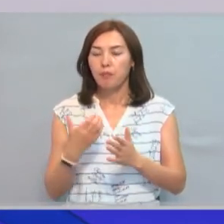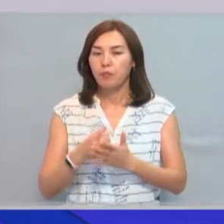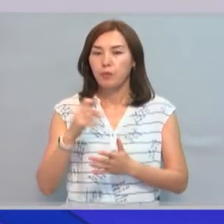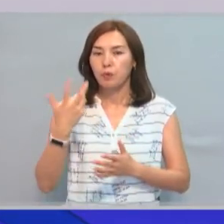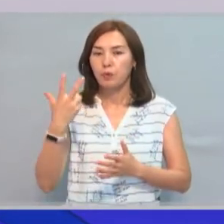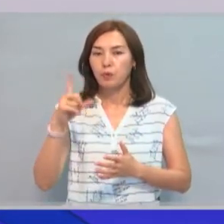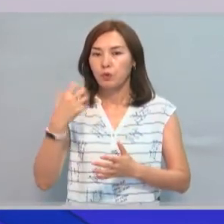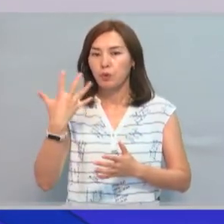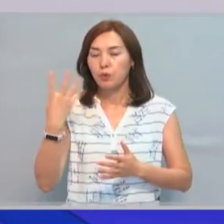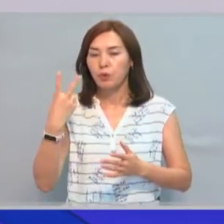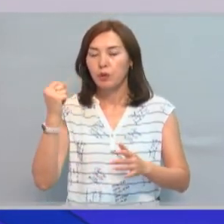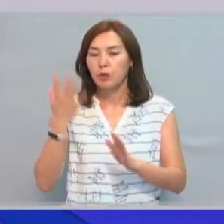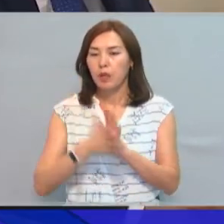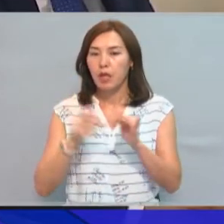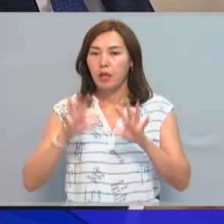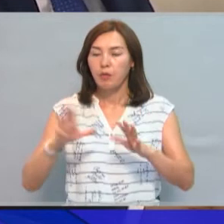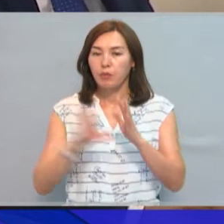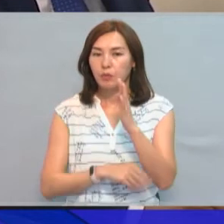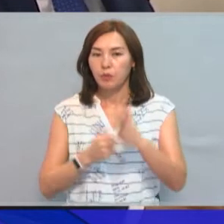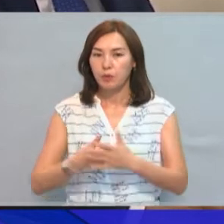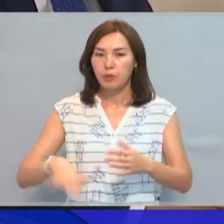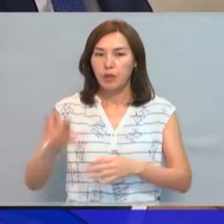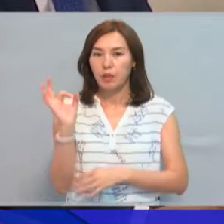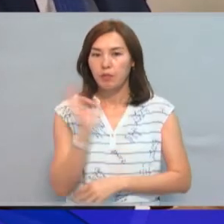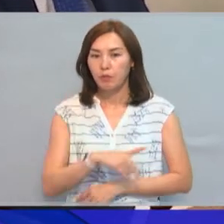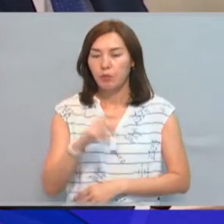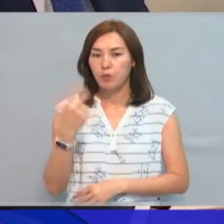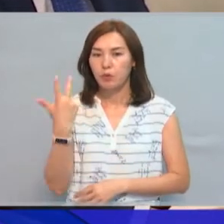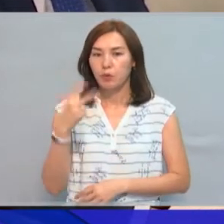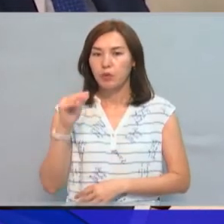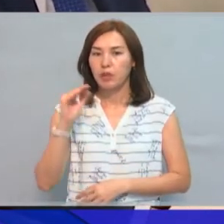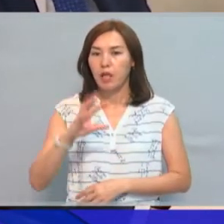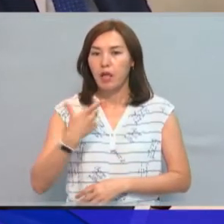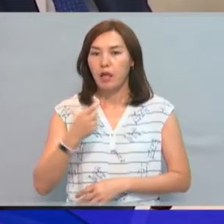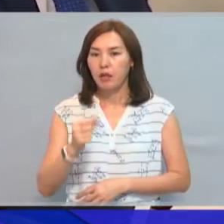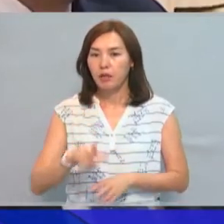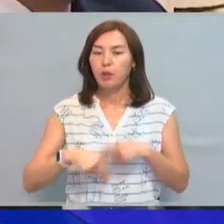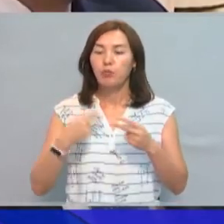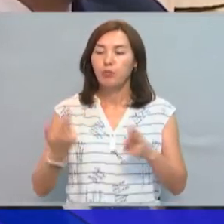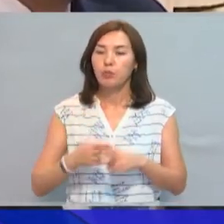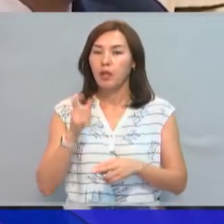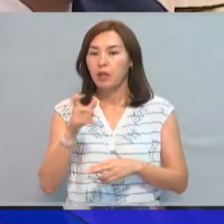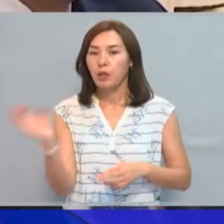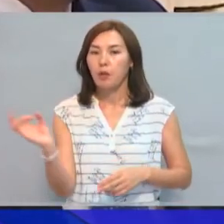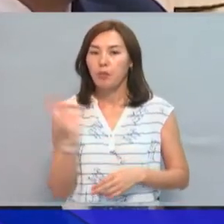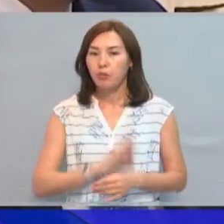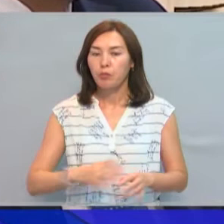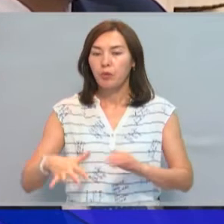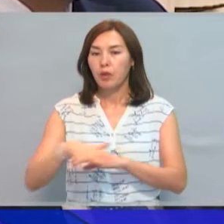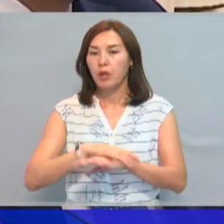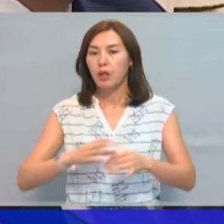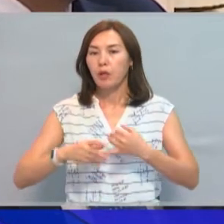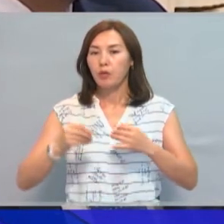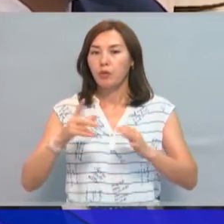152 елді мекендер анықталды. Жыл сауынна дейін жалпы пайдалануға 130 мүн геттар жер өттеді. Осылайша қалықтың пайдаланатын жайылым жердің